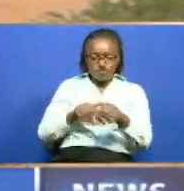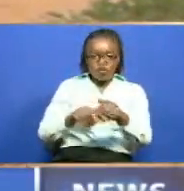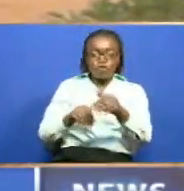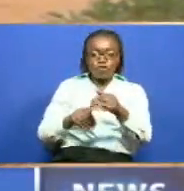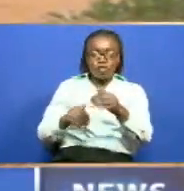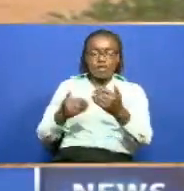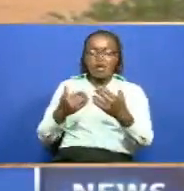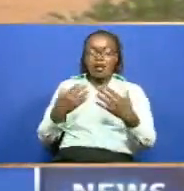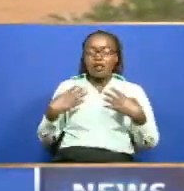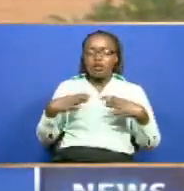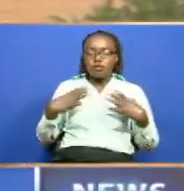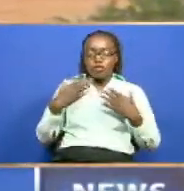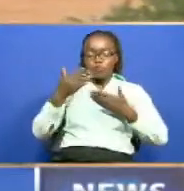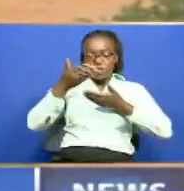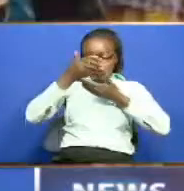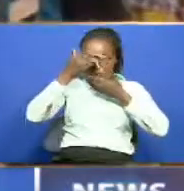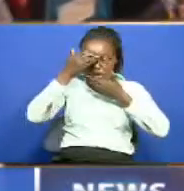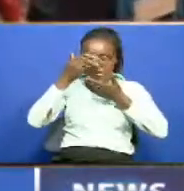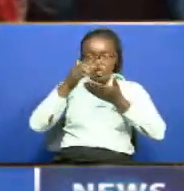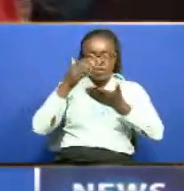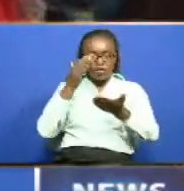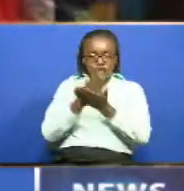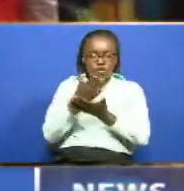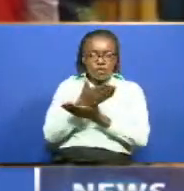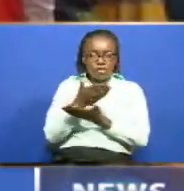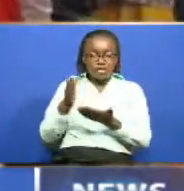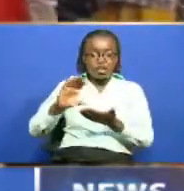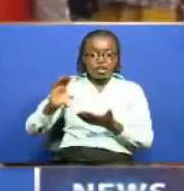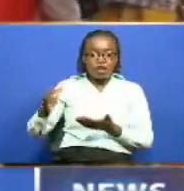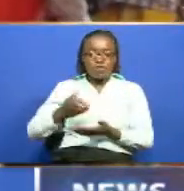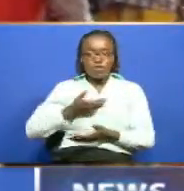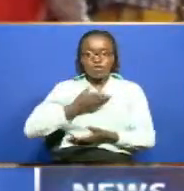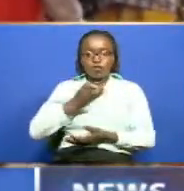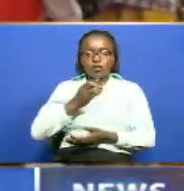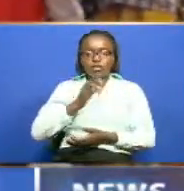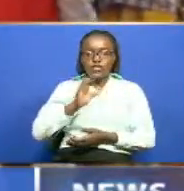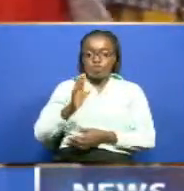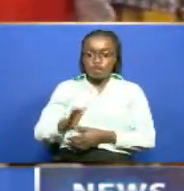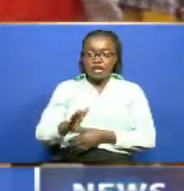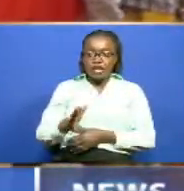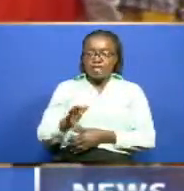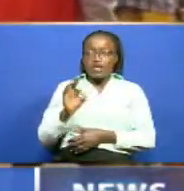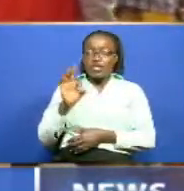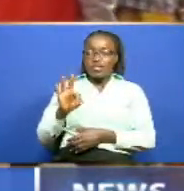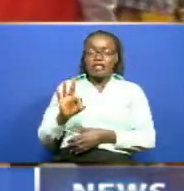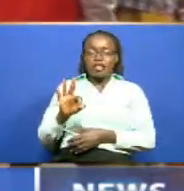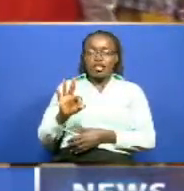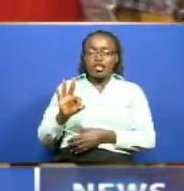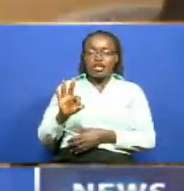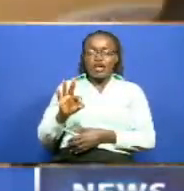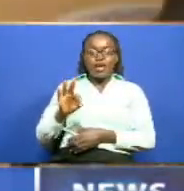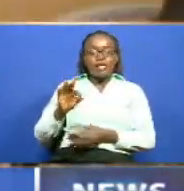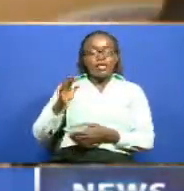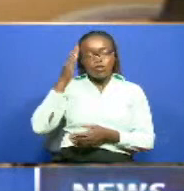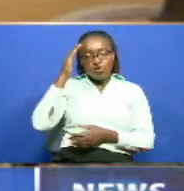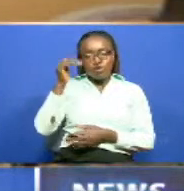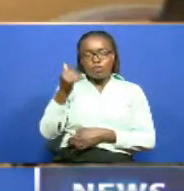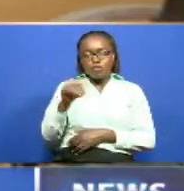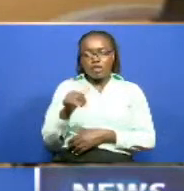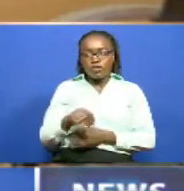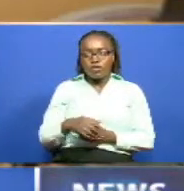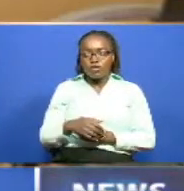militants. Confirming the incident, Mandera County Commissioner Onesmus Kiatha said the whereabouts of the 3 is yet to be established. Sahi